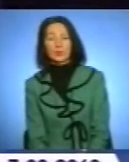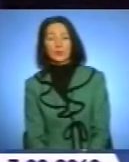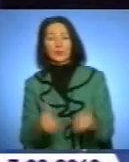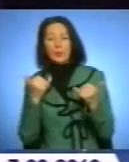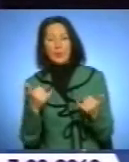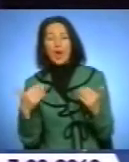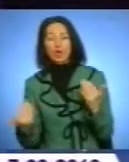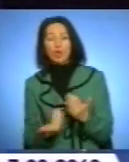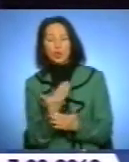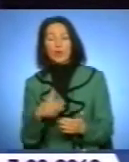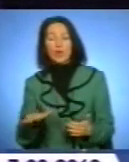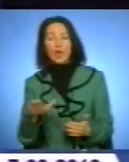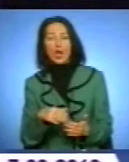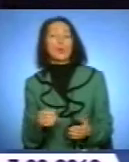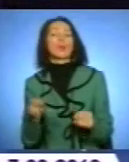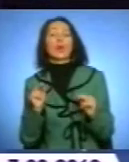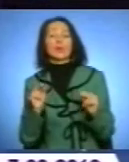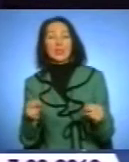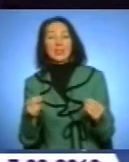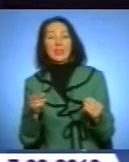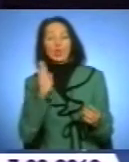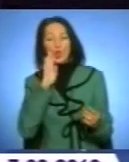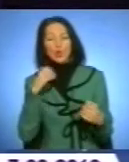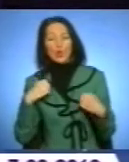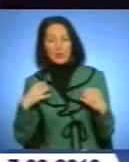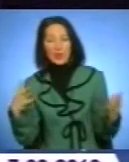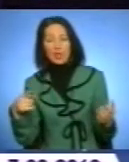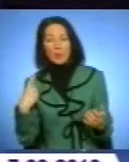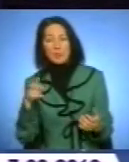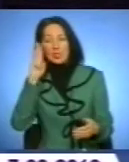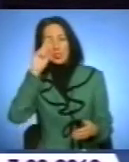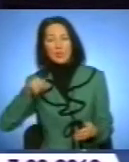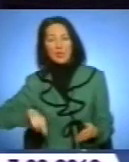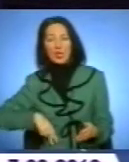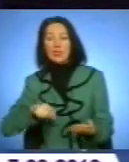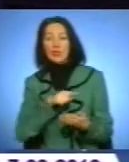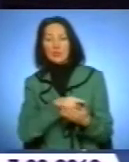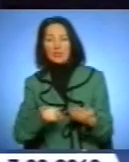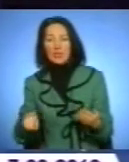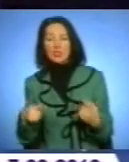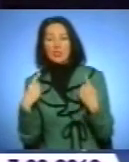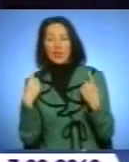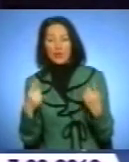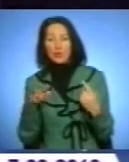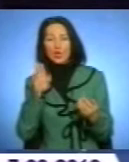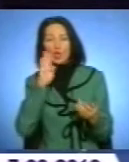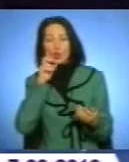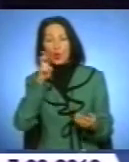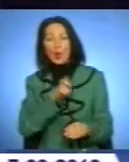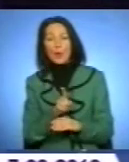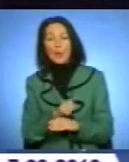Тепер до новин краю. З нагоди жіночого свята в обласній державній адміністрації відзначили найвідоміших жінок